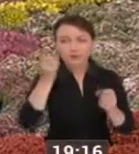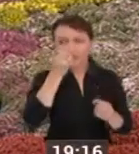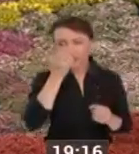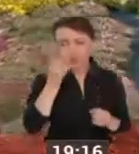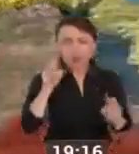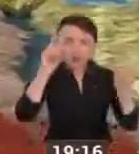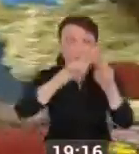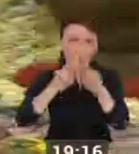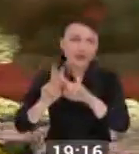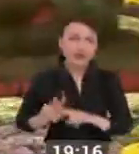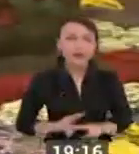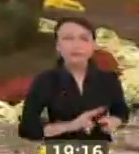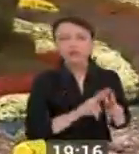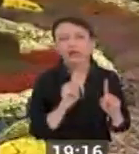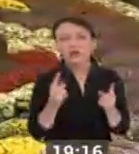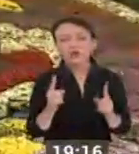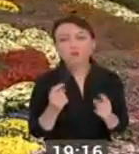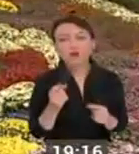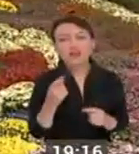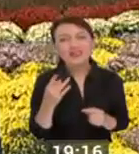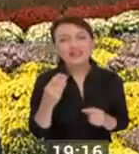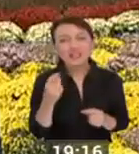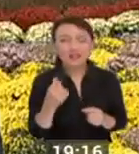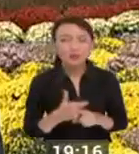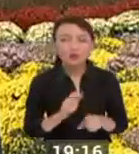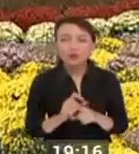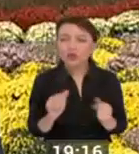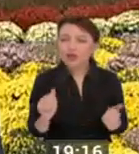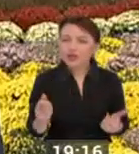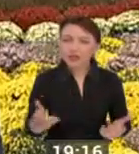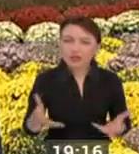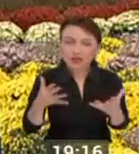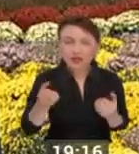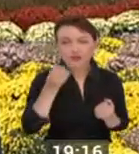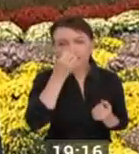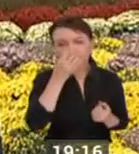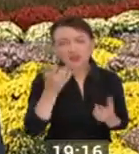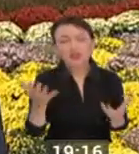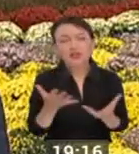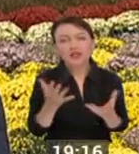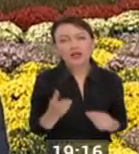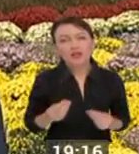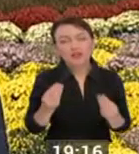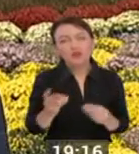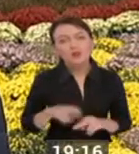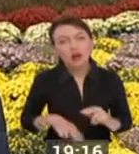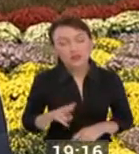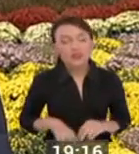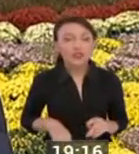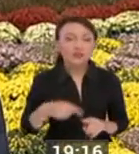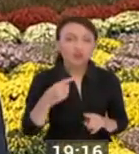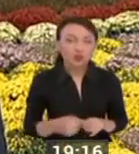сузір'я таке. Тому що чому? Тому що хризантеми, ви знаєте, дуже яскраві квіти, які і дають і настрій, і в той же